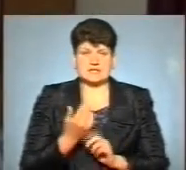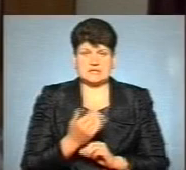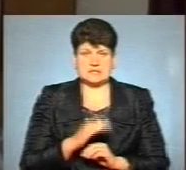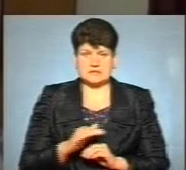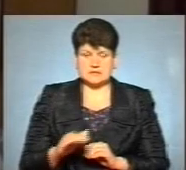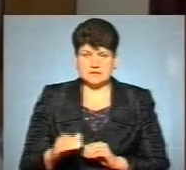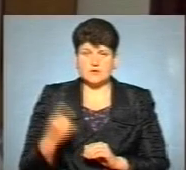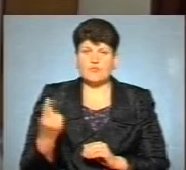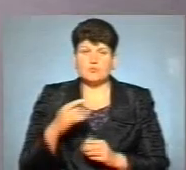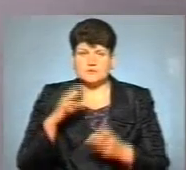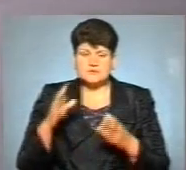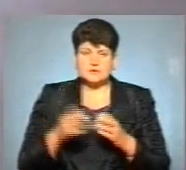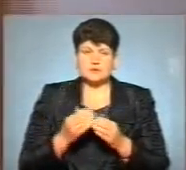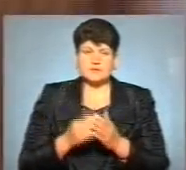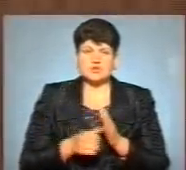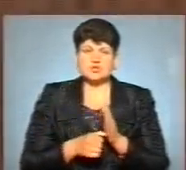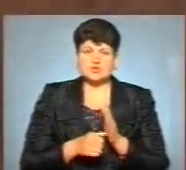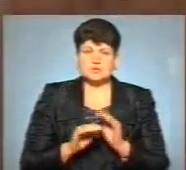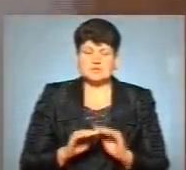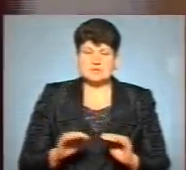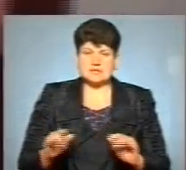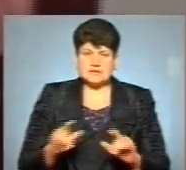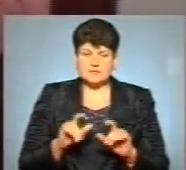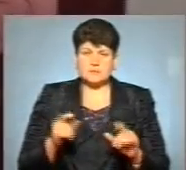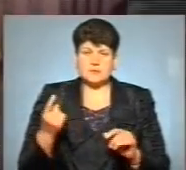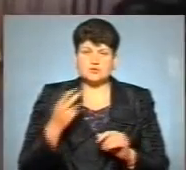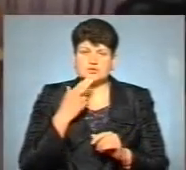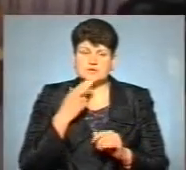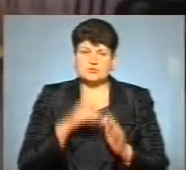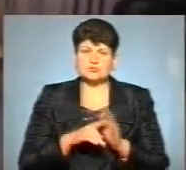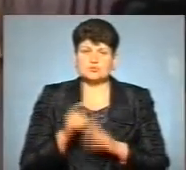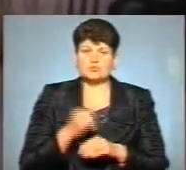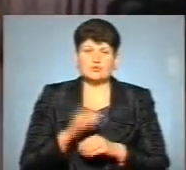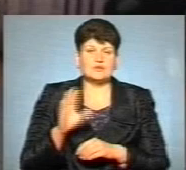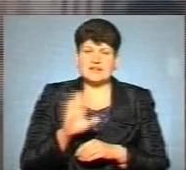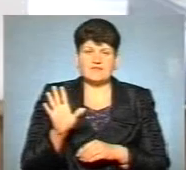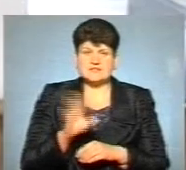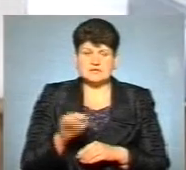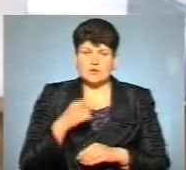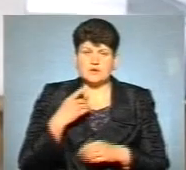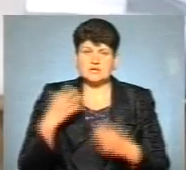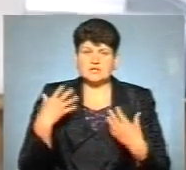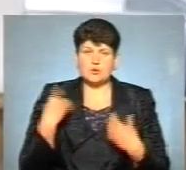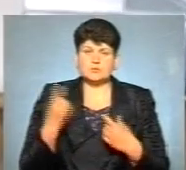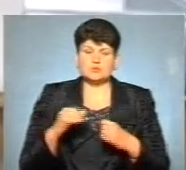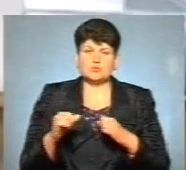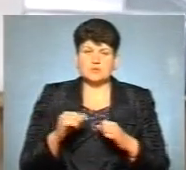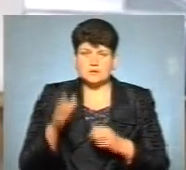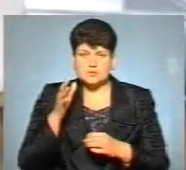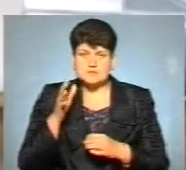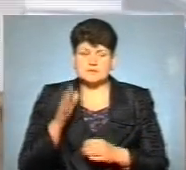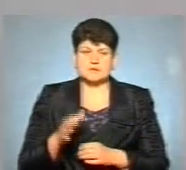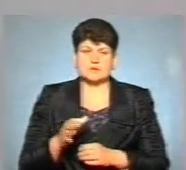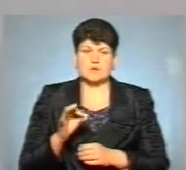В області загалом є 600 садків. 1 червня відновлять роботу не усі, каже начальниця обласного управління освіти і науки